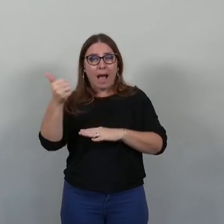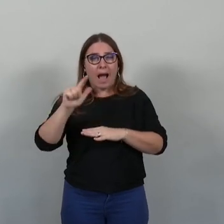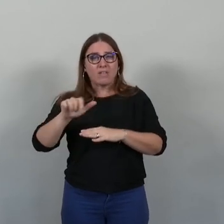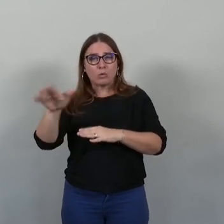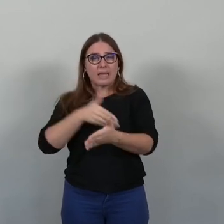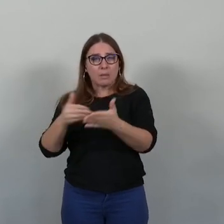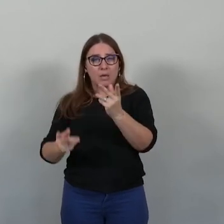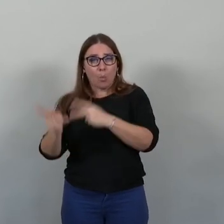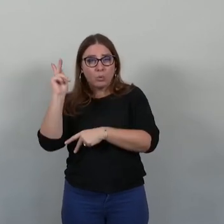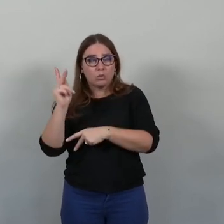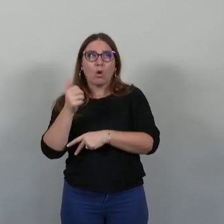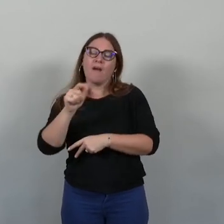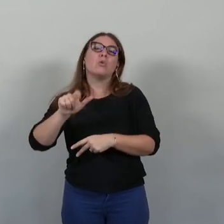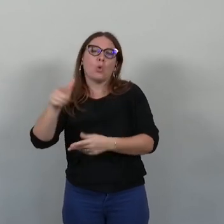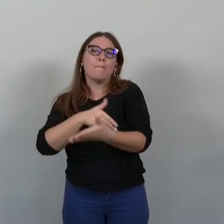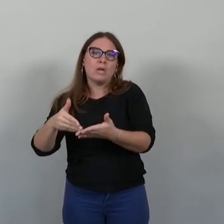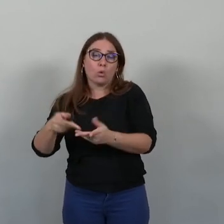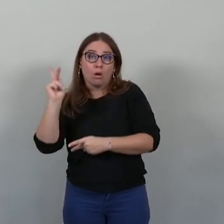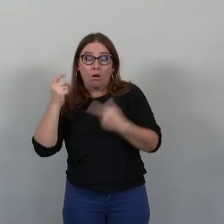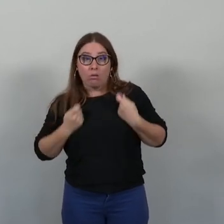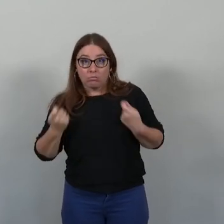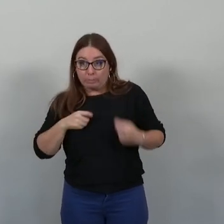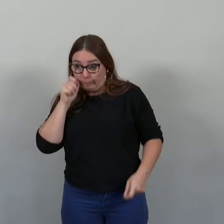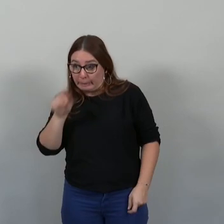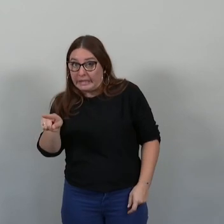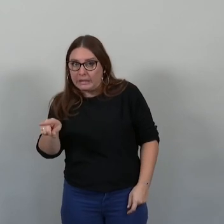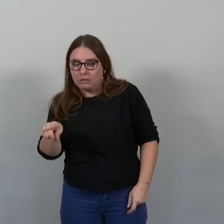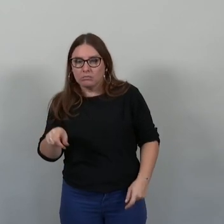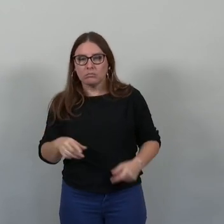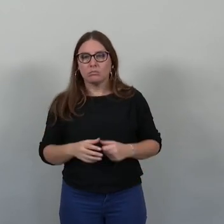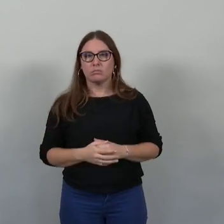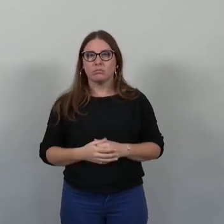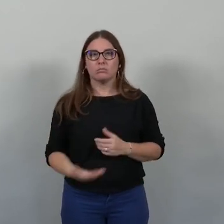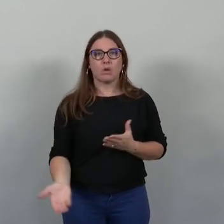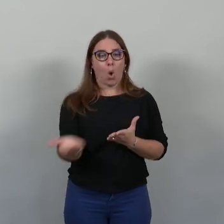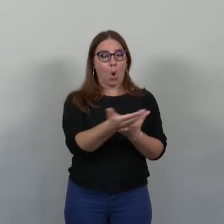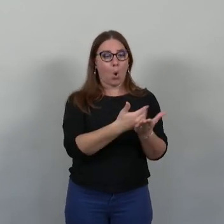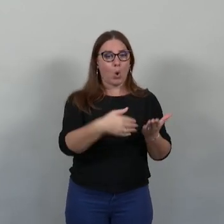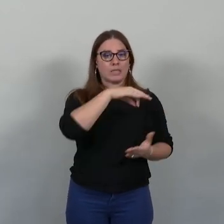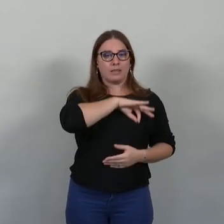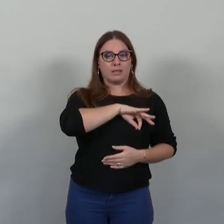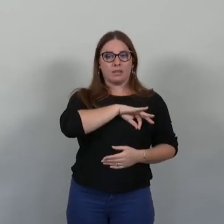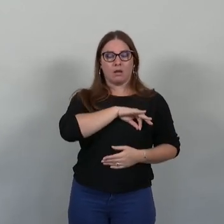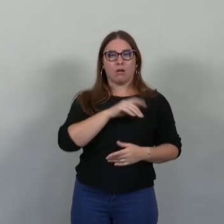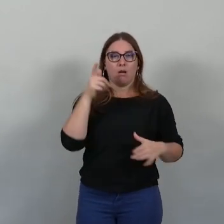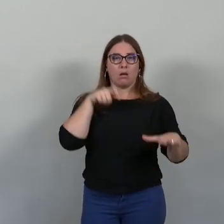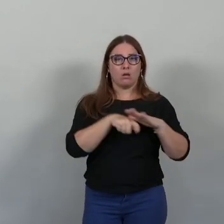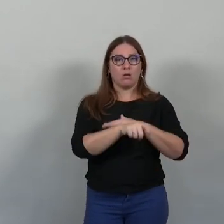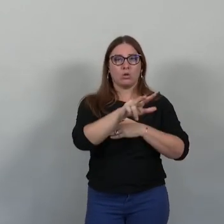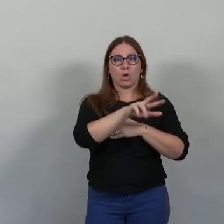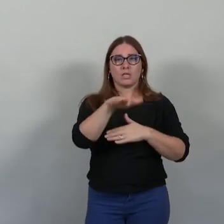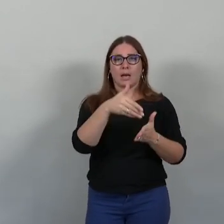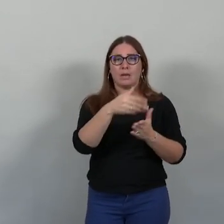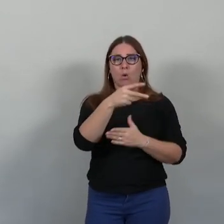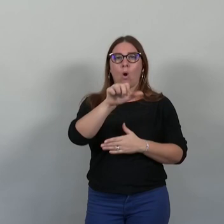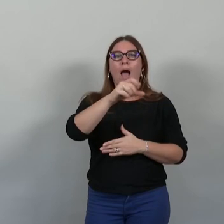demi d'un million2 pardon d'euros de de dépense pour ce dispositif côté recette seulle une subvention de 35000 € de